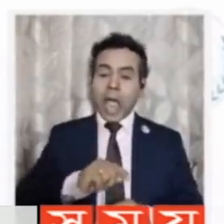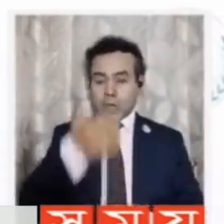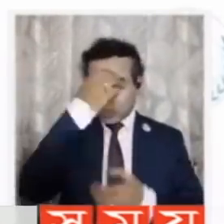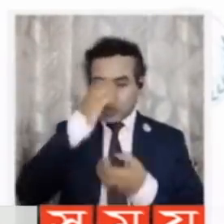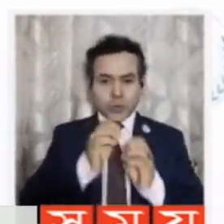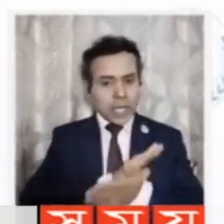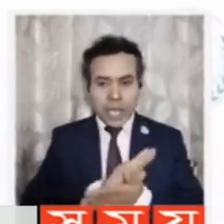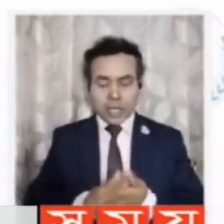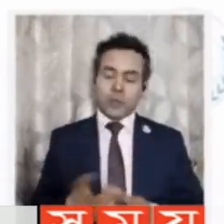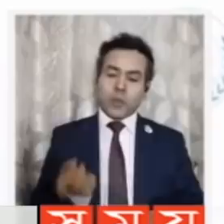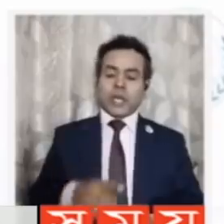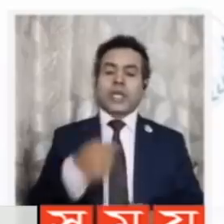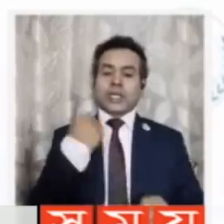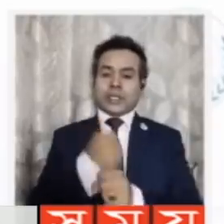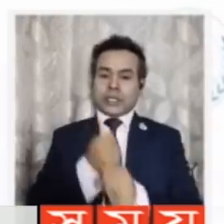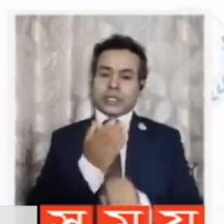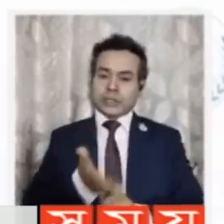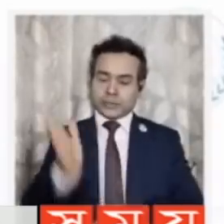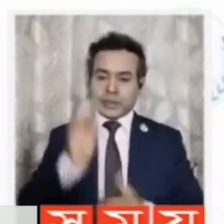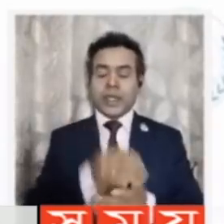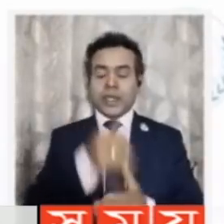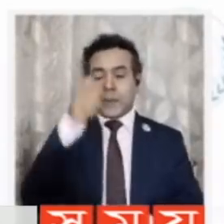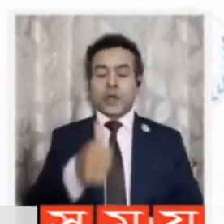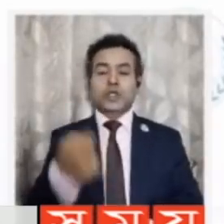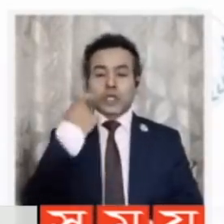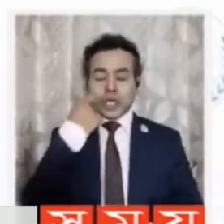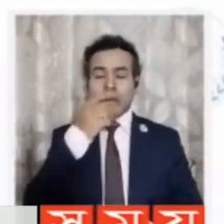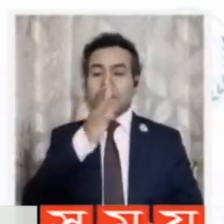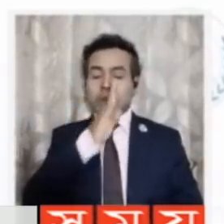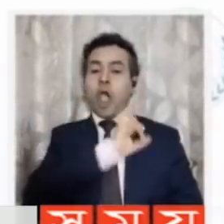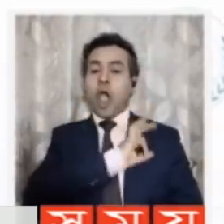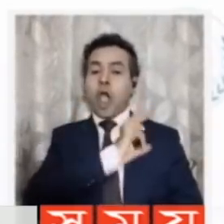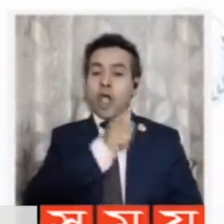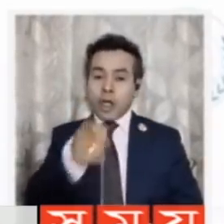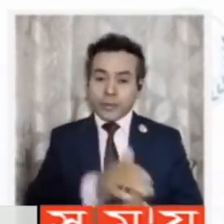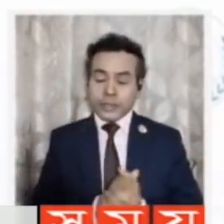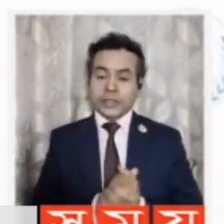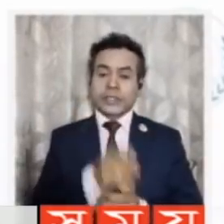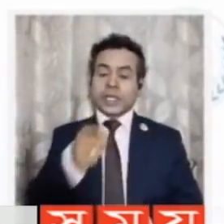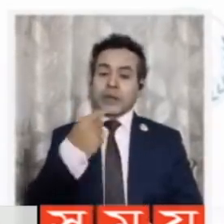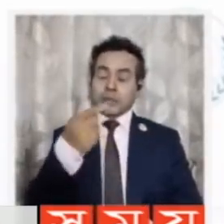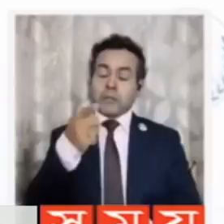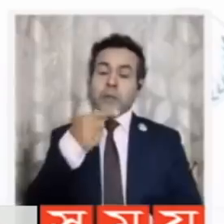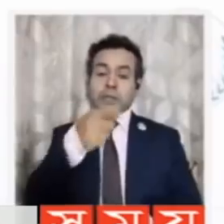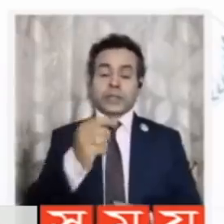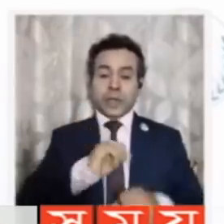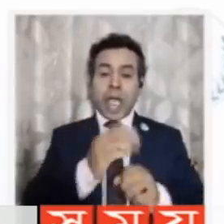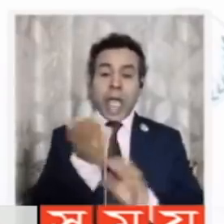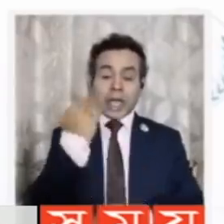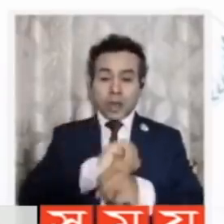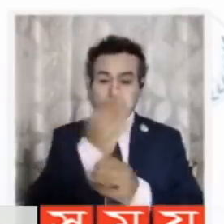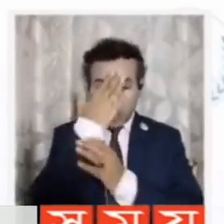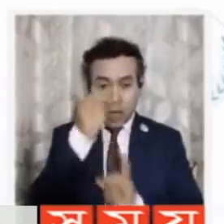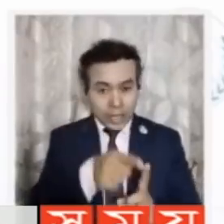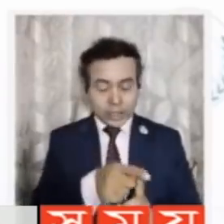তাদের কর্মী কর্মকর্তা কর্মচারী যারা আছেন তাদেরকে কাজে ফিরতে সহায়তা করবেন, এই ক্ষেত্রে আর কোনো পরীক্ষার দরকার হবে না।